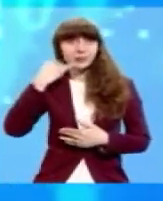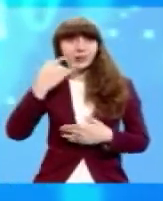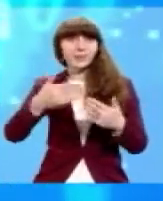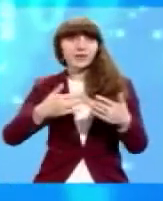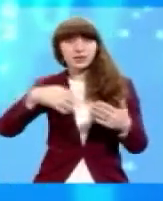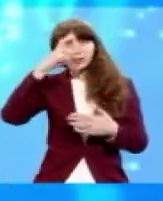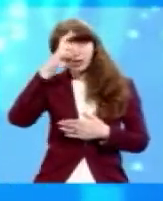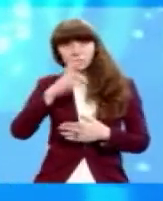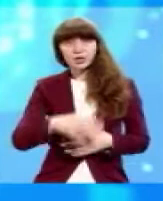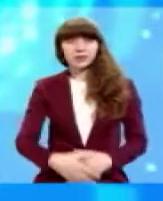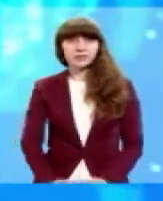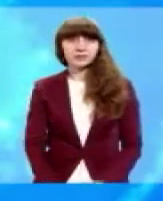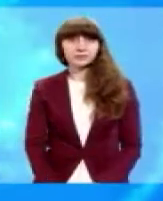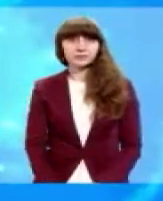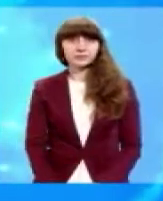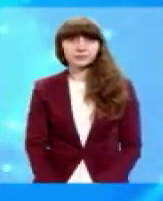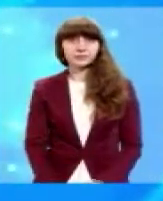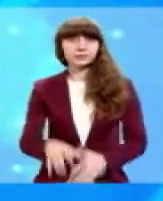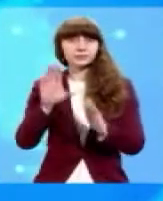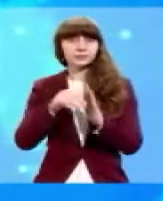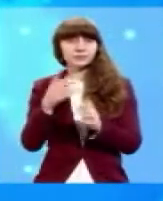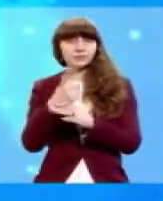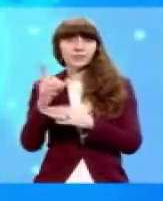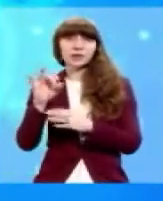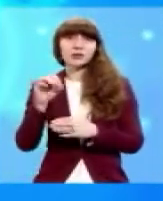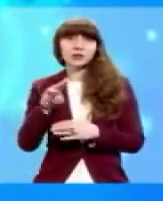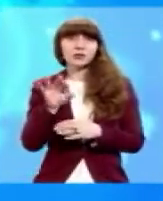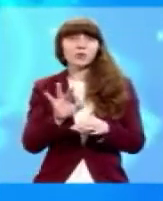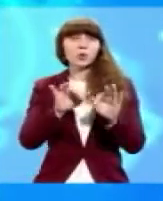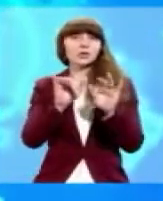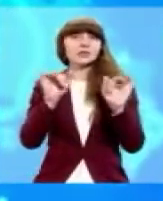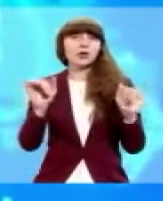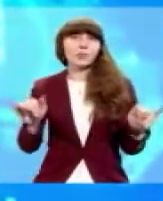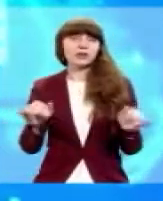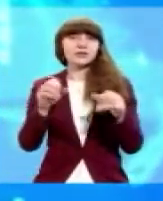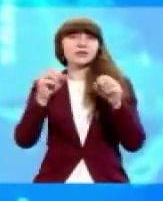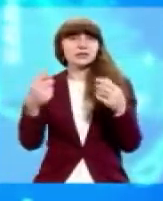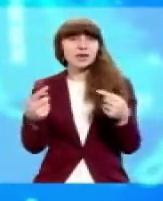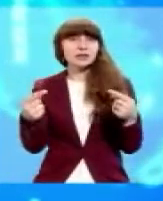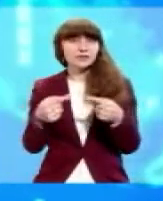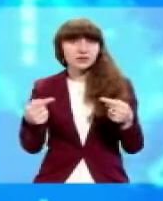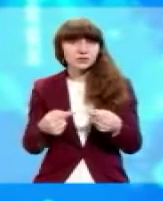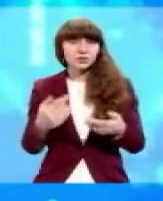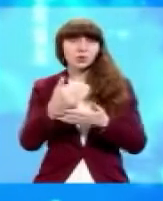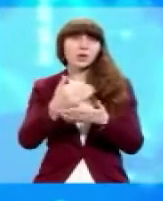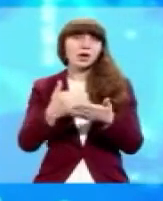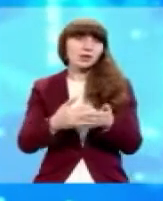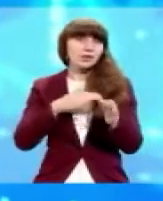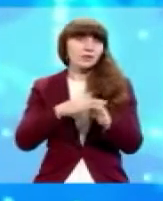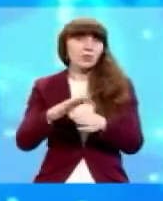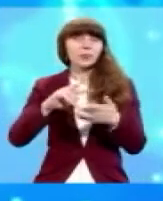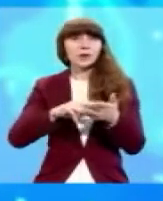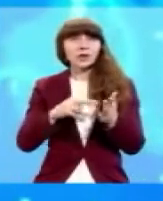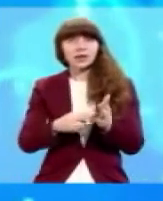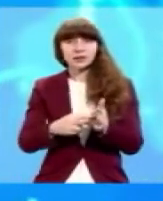тиісті бағдарламалар әзірленіп, салаға серпін берер жоба жоспарлар жүзеге асырылып келеді. Солардың бірі жергілікті департамент бастамасымен іске